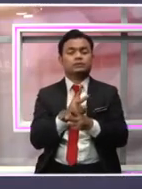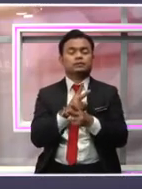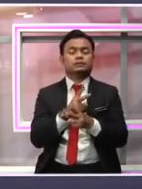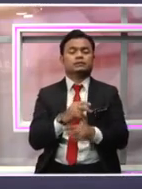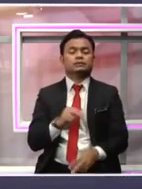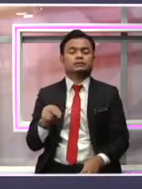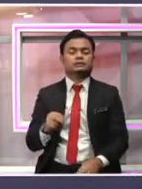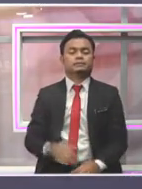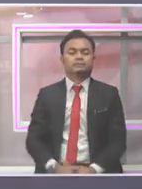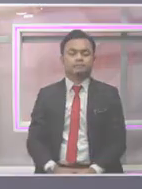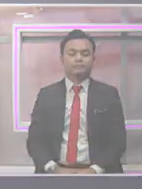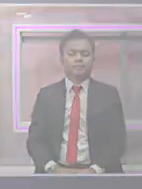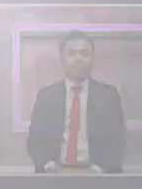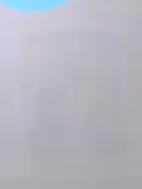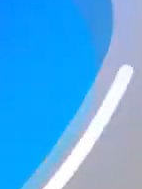Hai